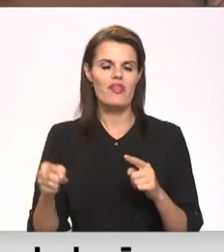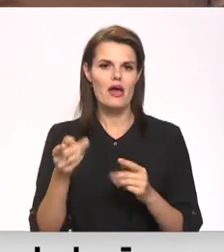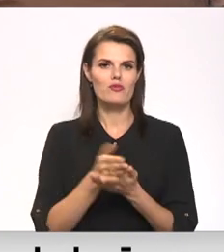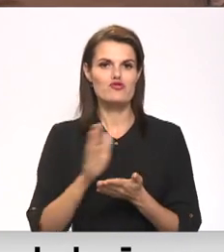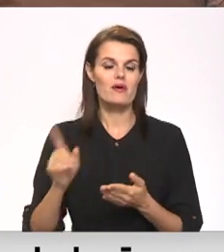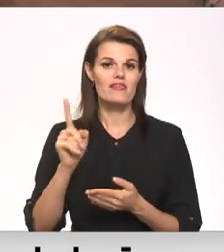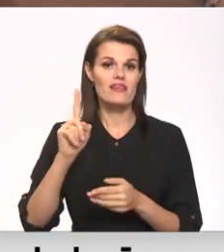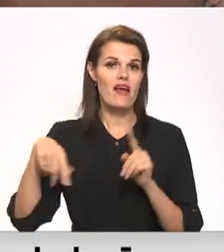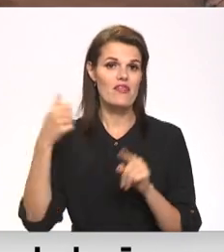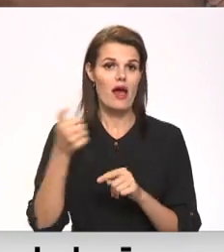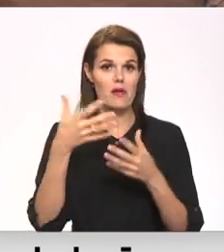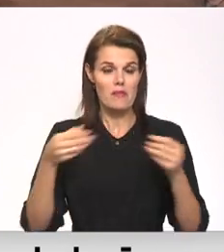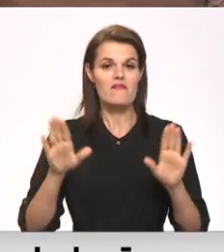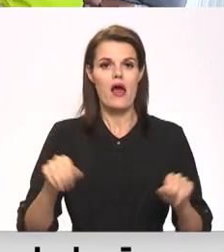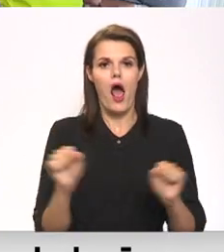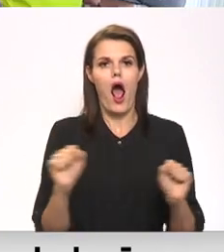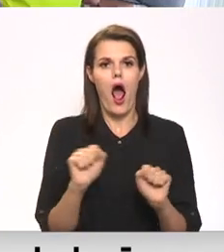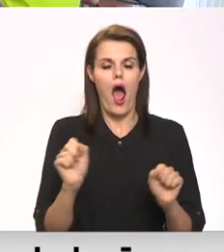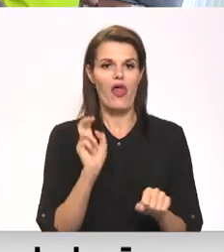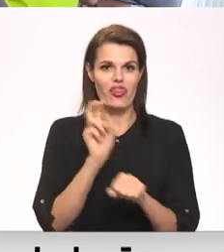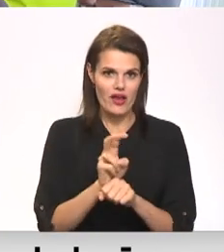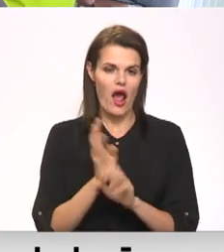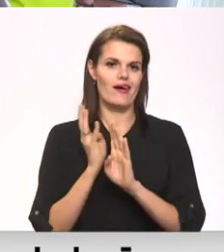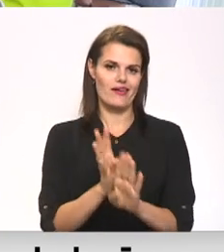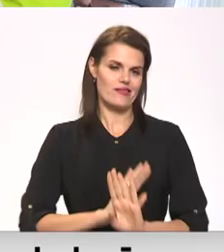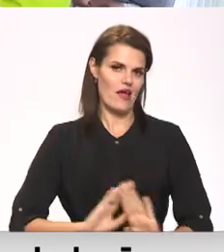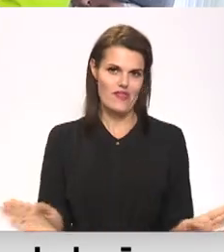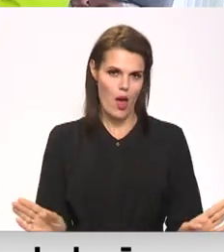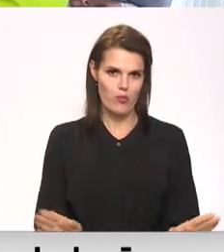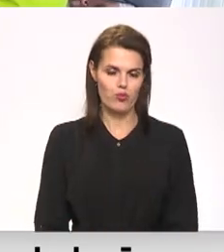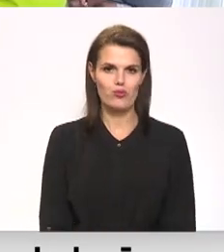nākamā gada pavasarī vai vasarā. Dāvids Frenfelds, Aigars Kovaļevskis, Latvijas televīzija.